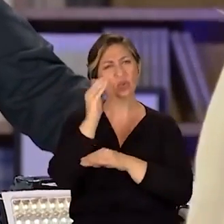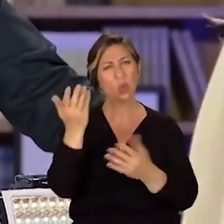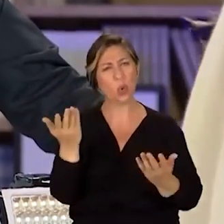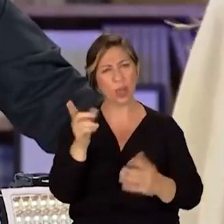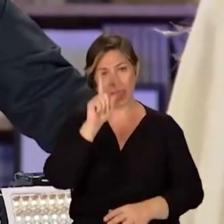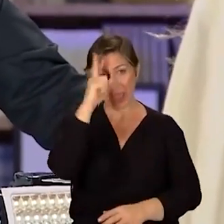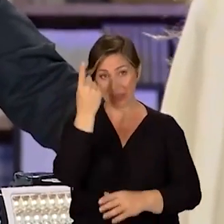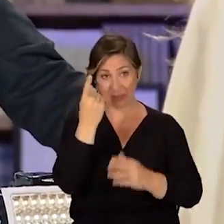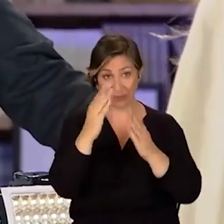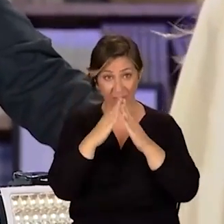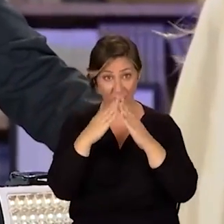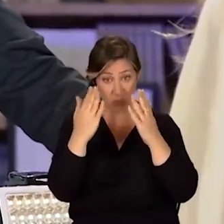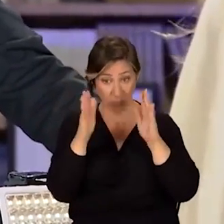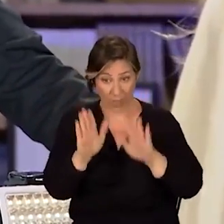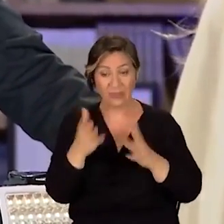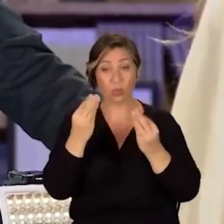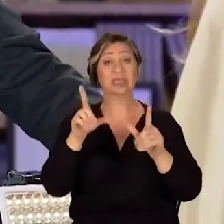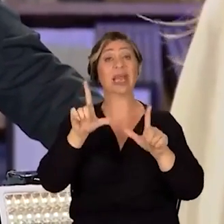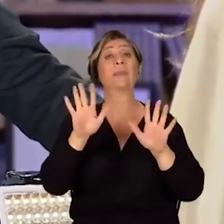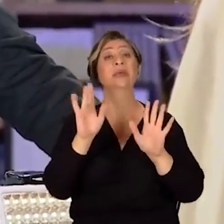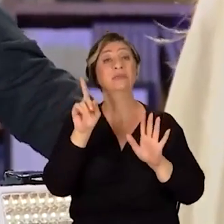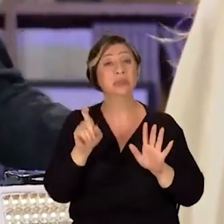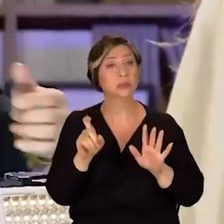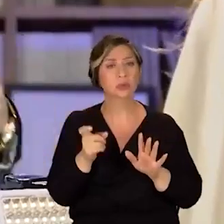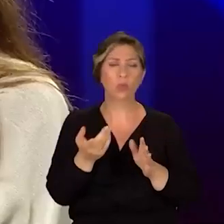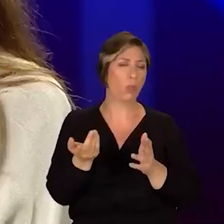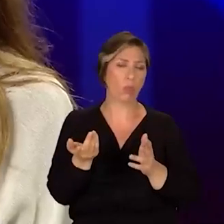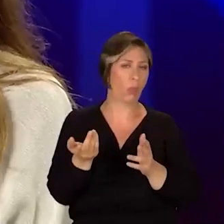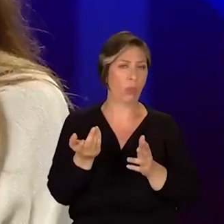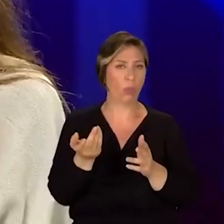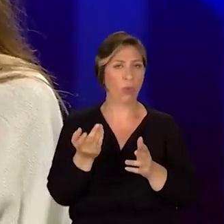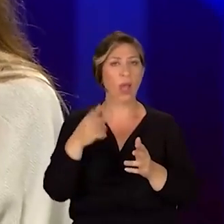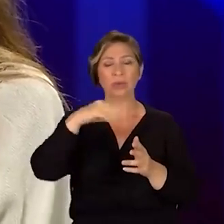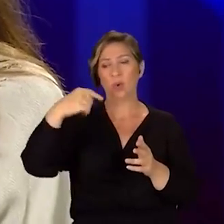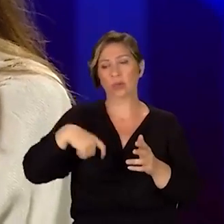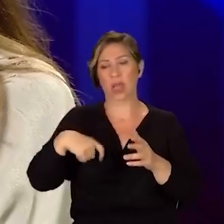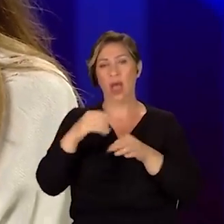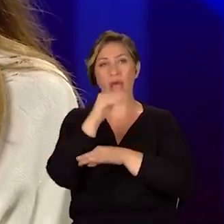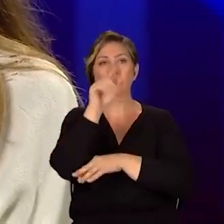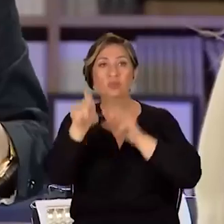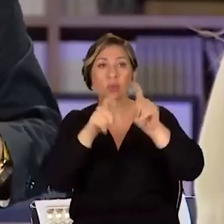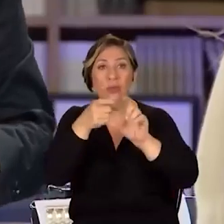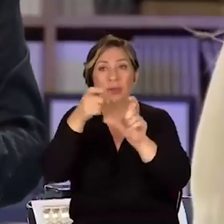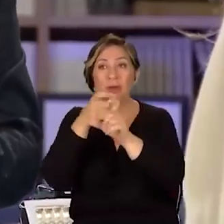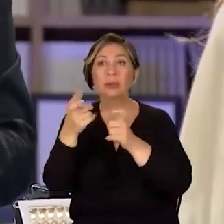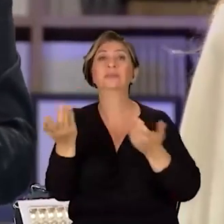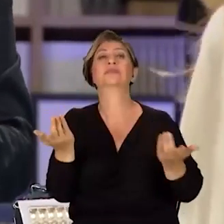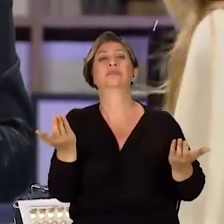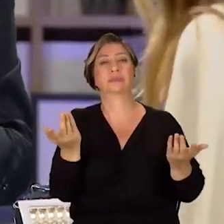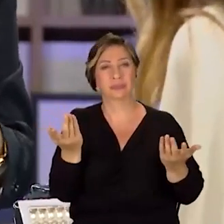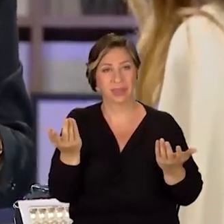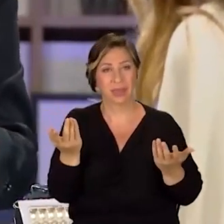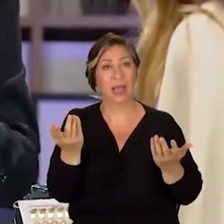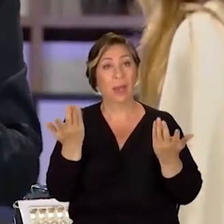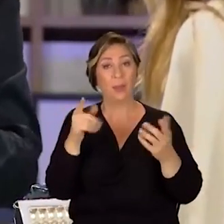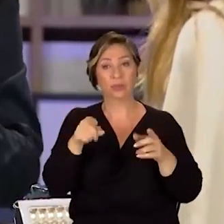Yani yalnız oturması gerekmez mi? Siz yani tabii herkesin özel hayatını sorgulayacak değilim ama